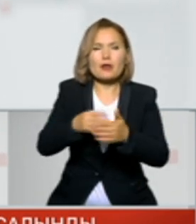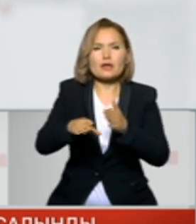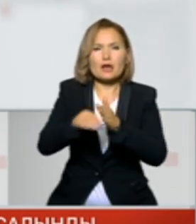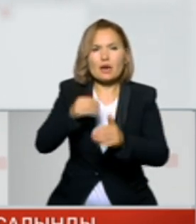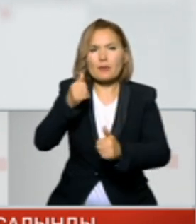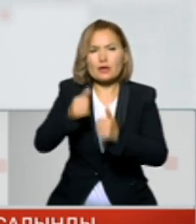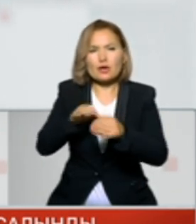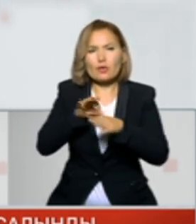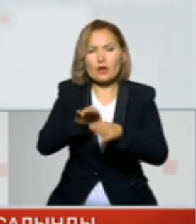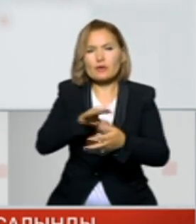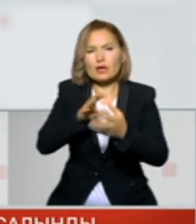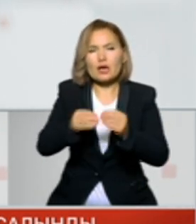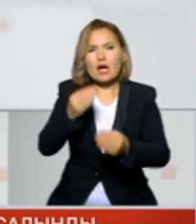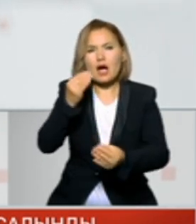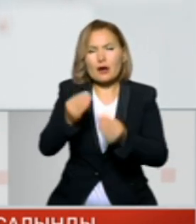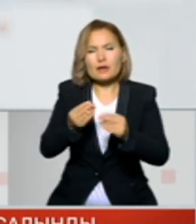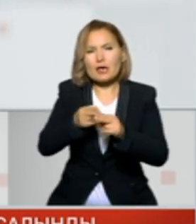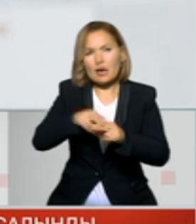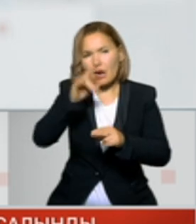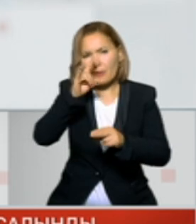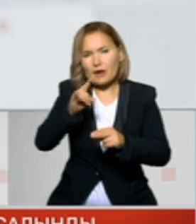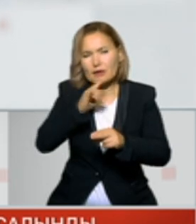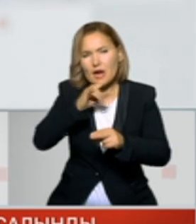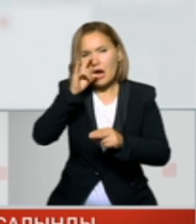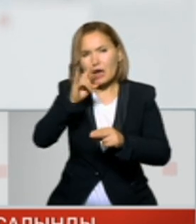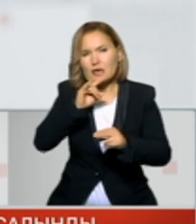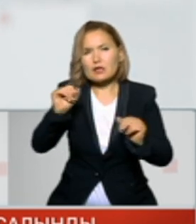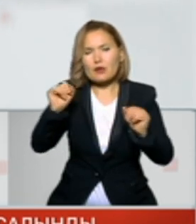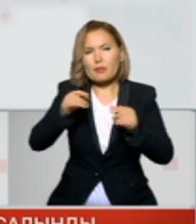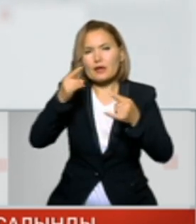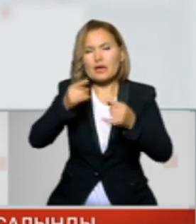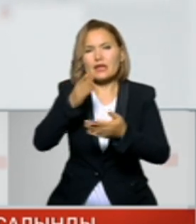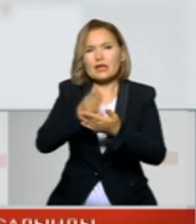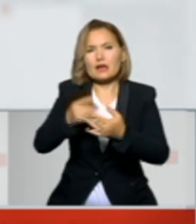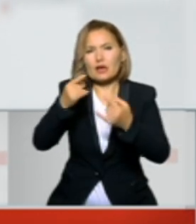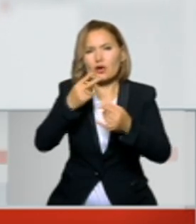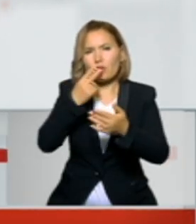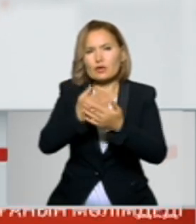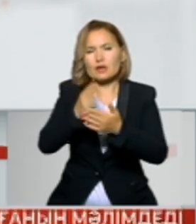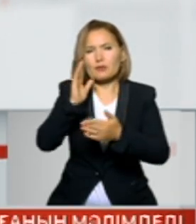іріктеу жарыстар өтеді. Ойындарды Қазақстан және Қазспорт телеарналары тікелей эфирде көрсетеді.